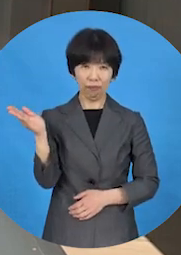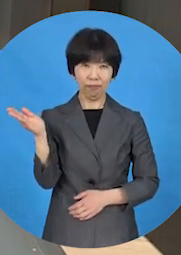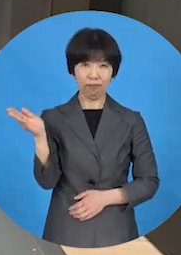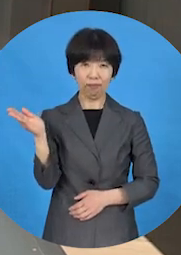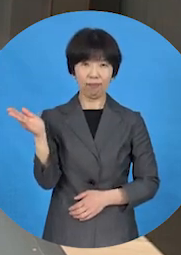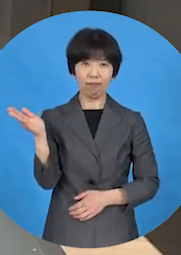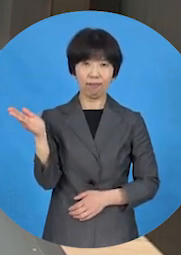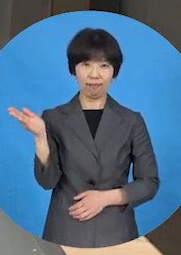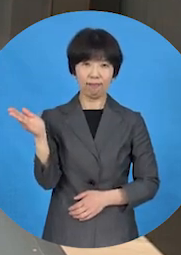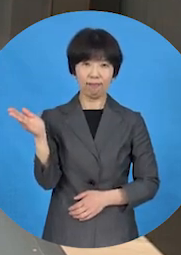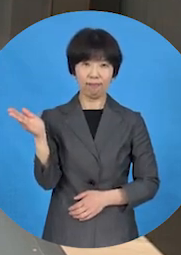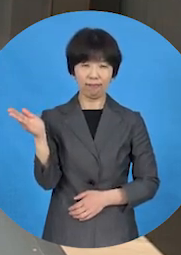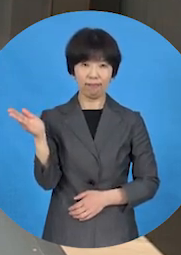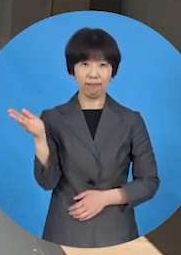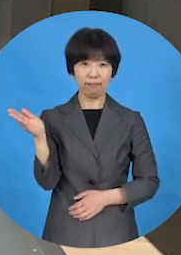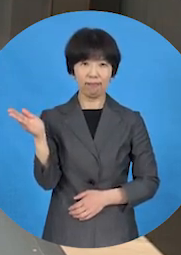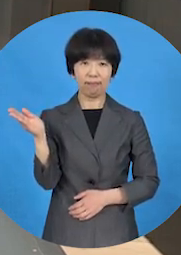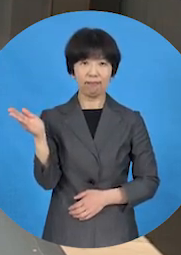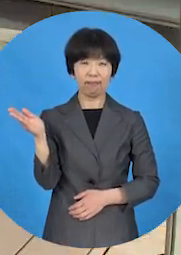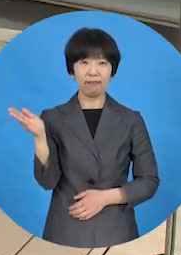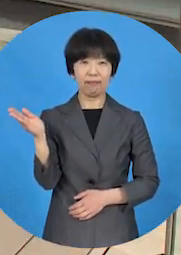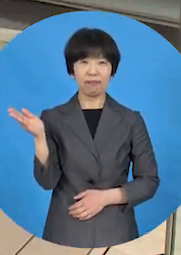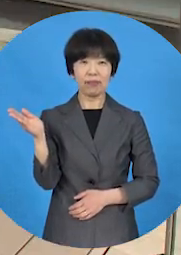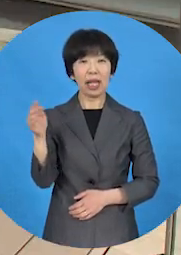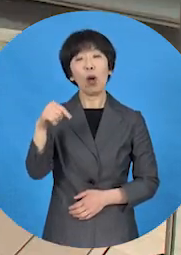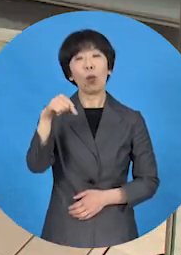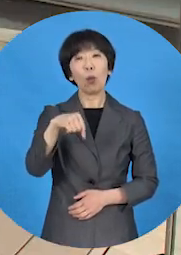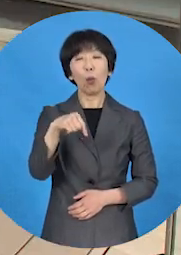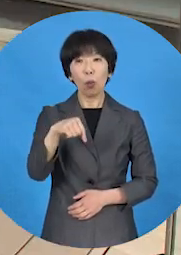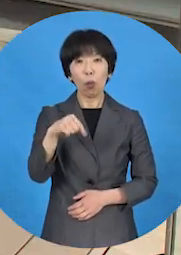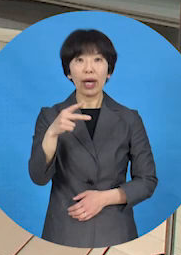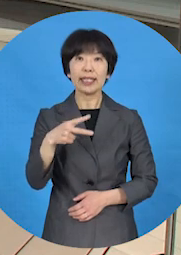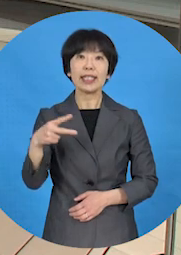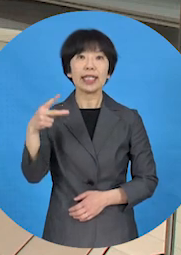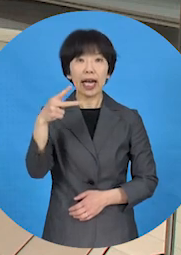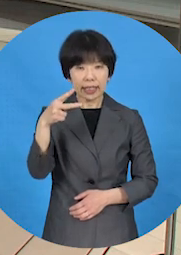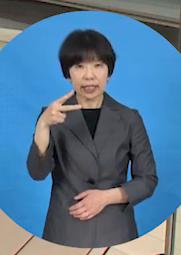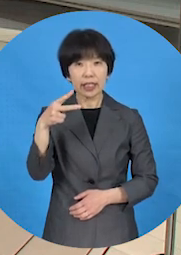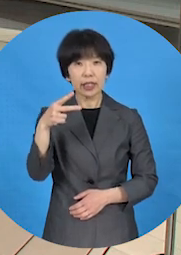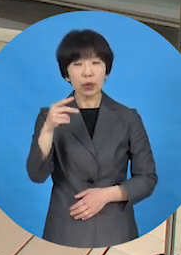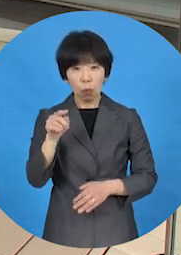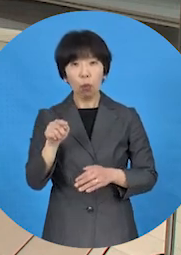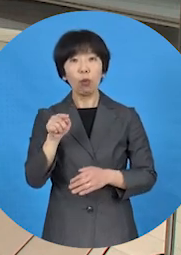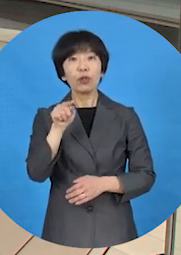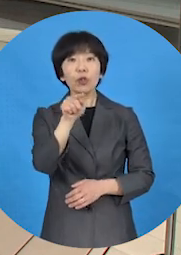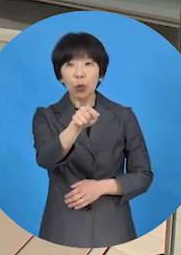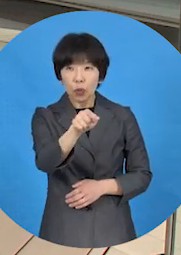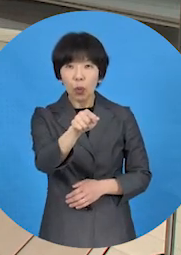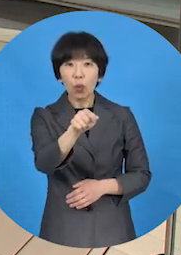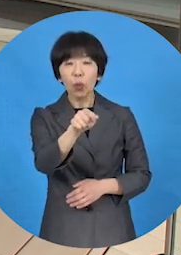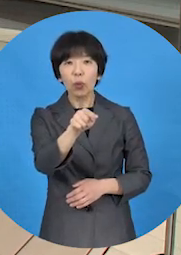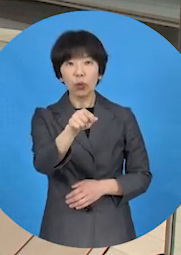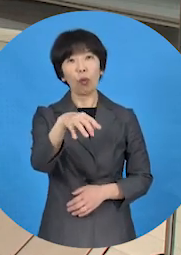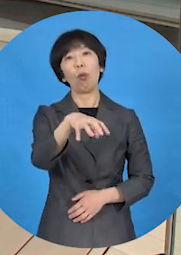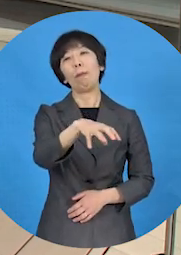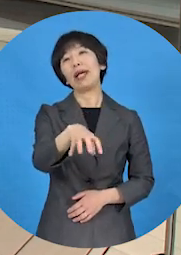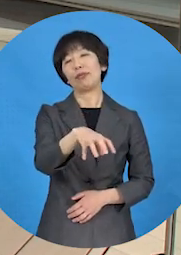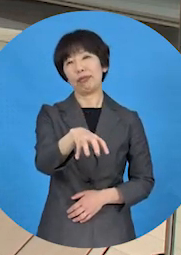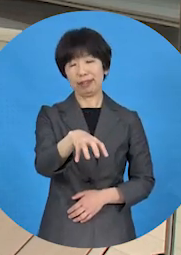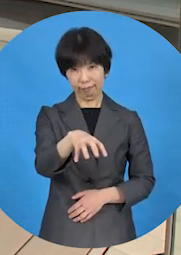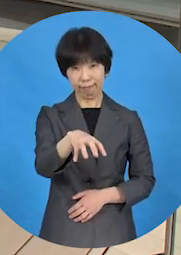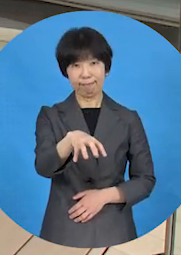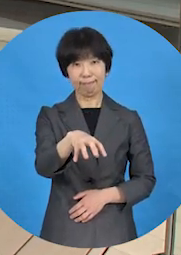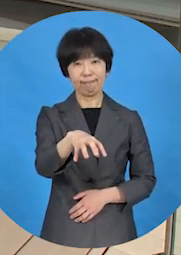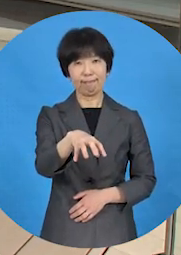ちらはにぎやかテラスということで、 こちらは2階のにぎやかテラスになります。 にぎやかテラ